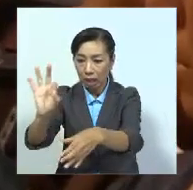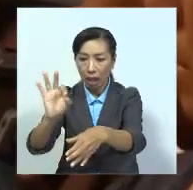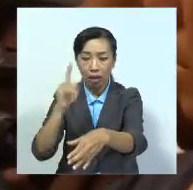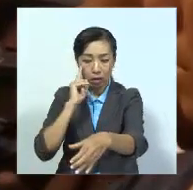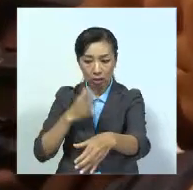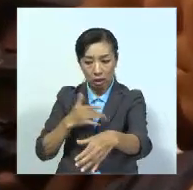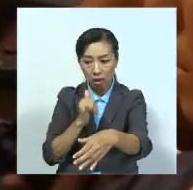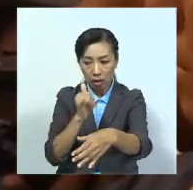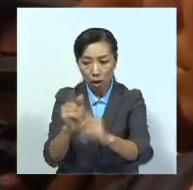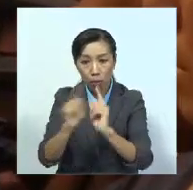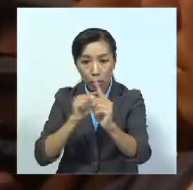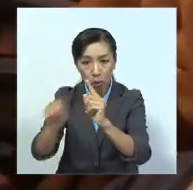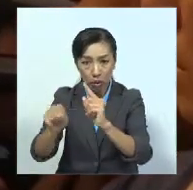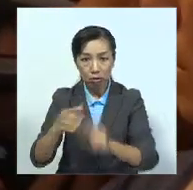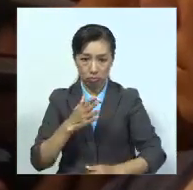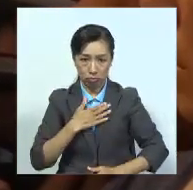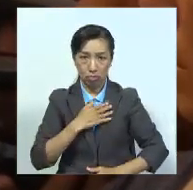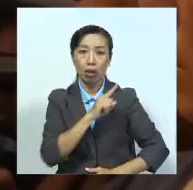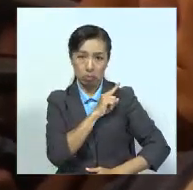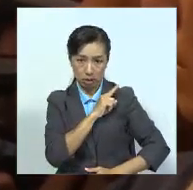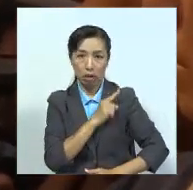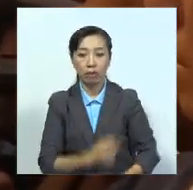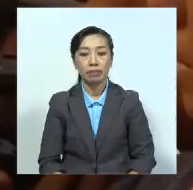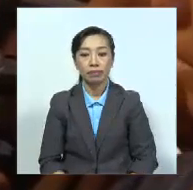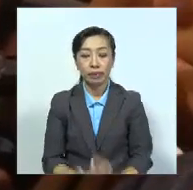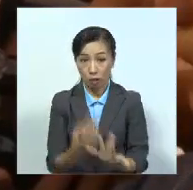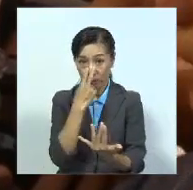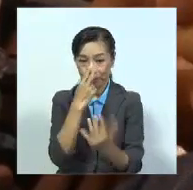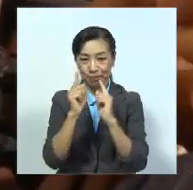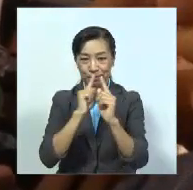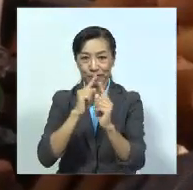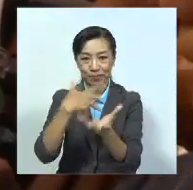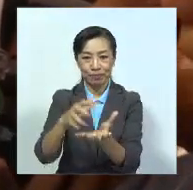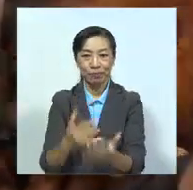ร่วมพูดคุยงั้นเป็นหน้าที่ของร้อยเอกธรรมนัสนะครับลองไปฟังเสียงเรื่องนี้กันครับ